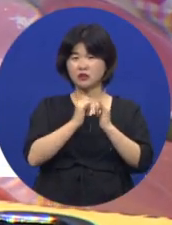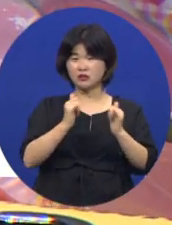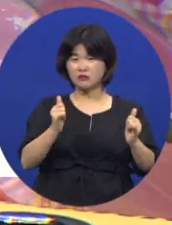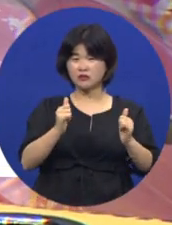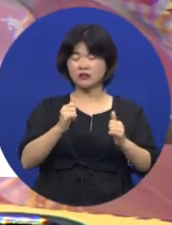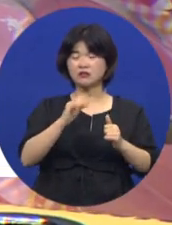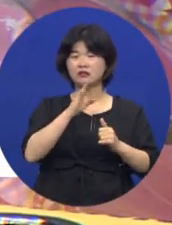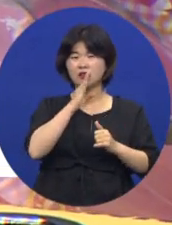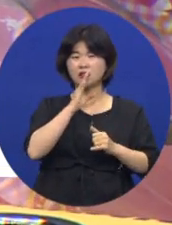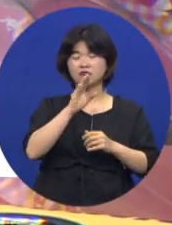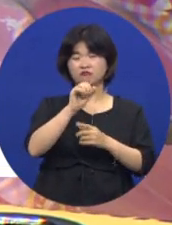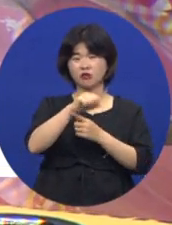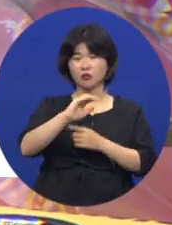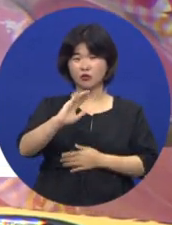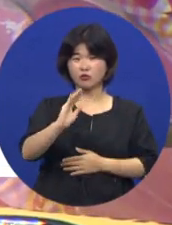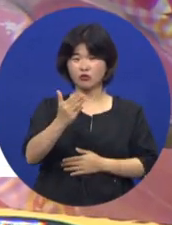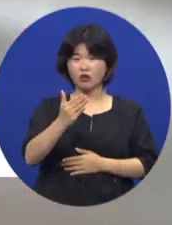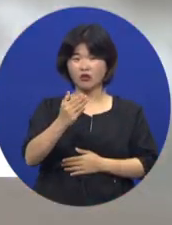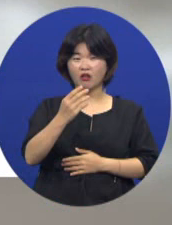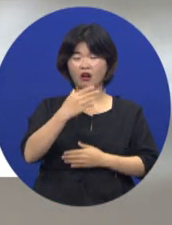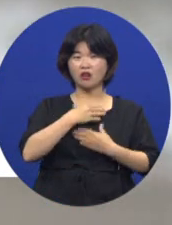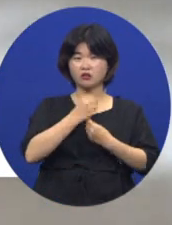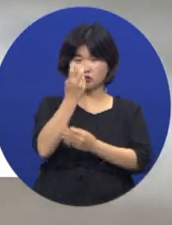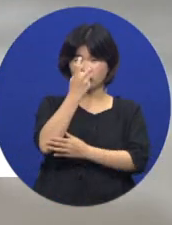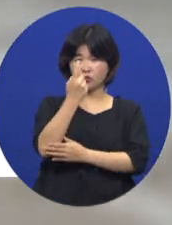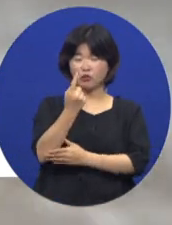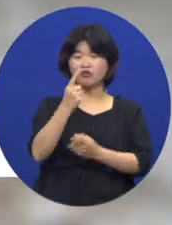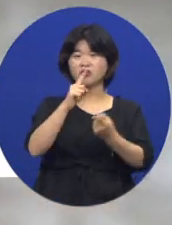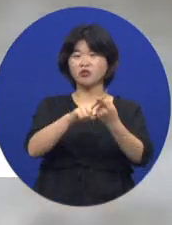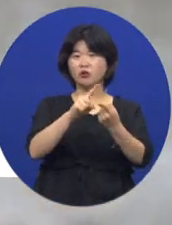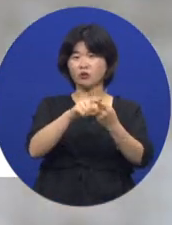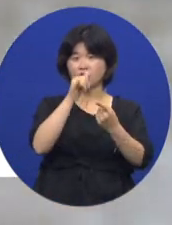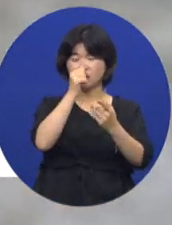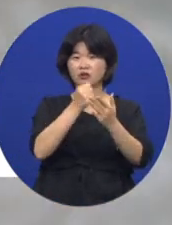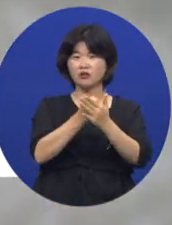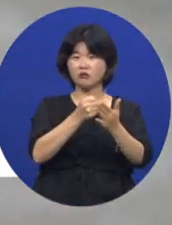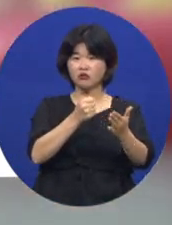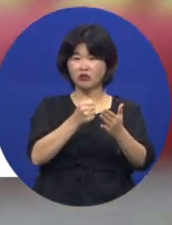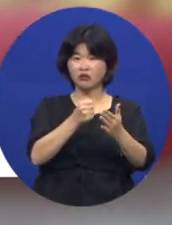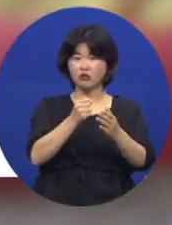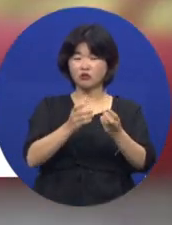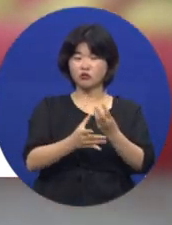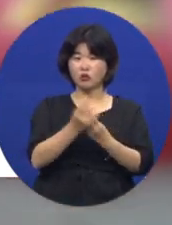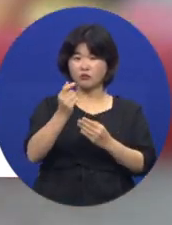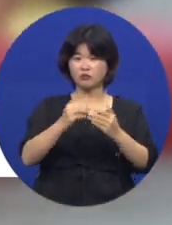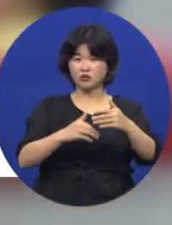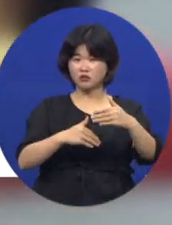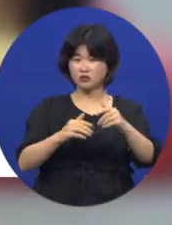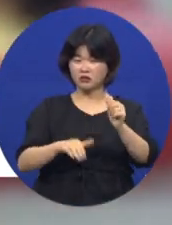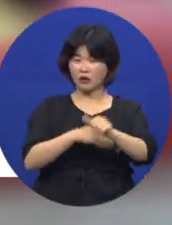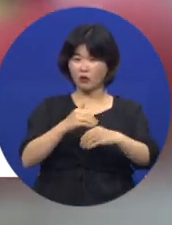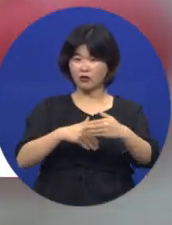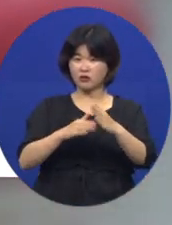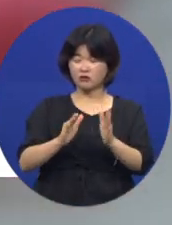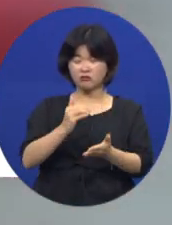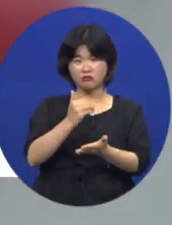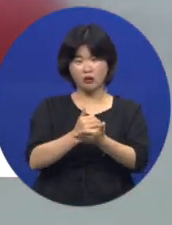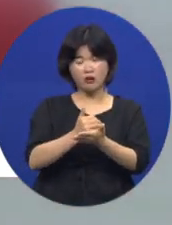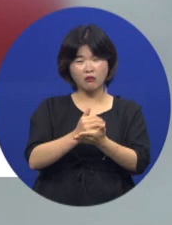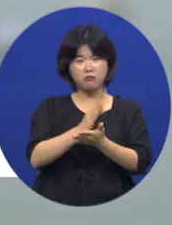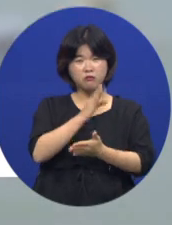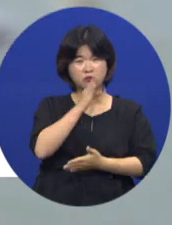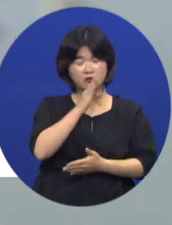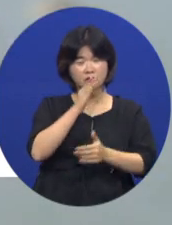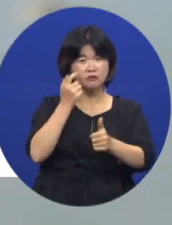사실상 허용하고 수상한 전 의원도 그대로 배치하면서 종합 상 왕실의 는 해수욕장에 패장 된 것